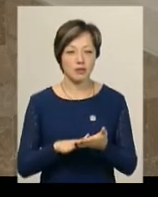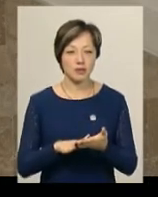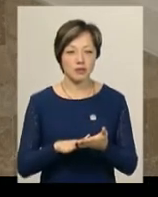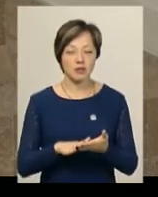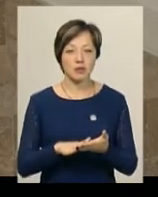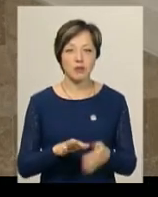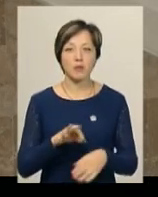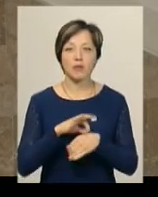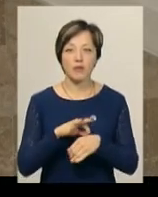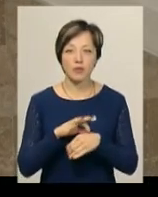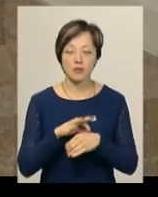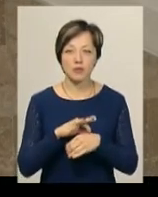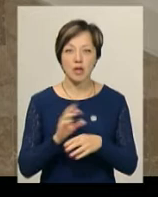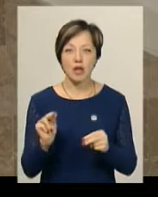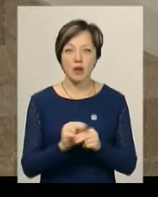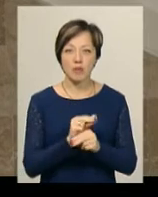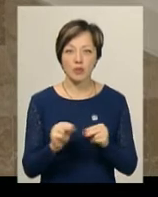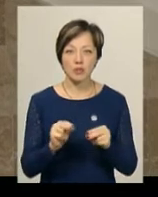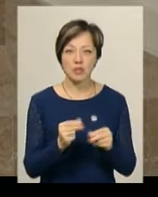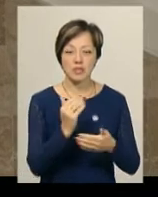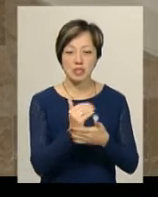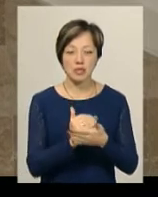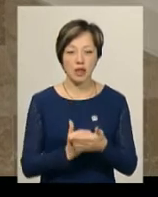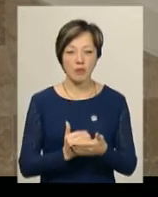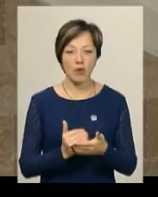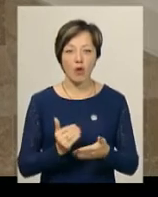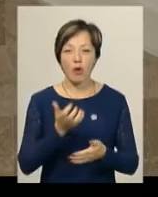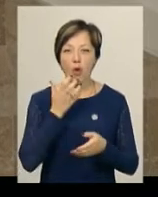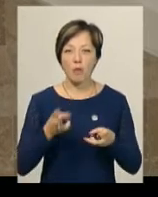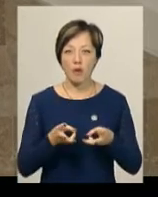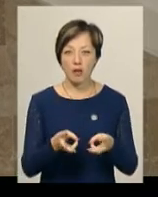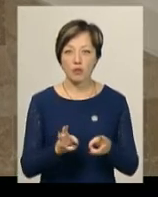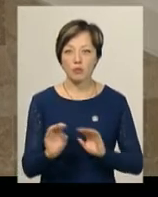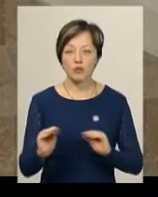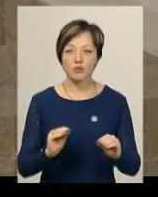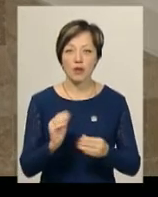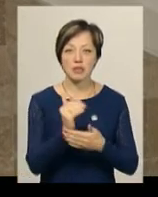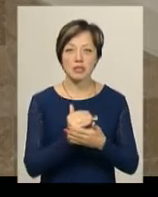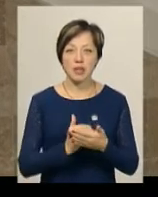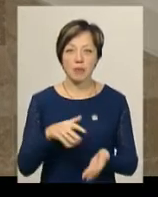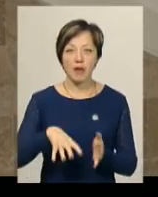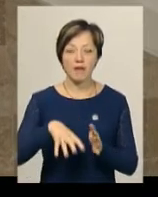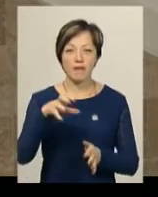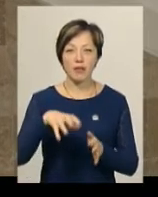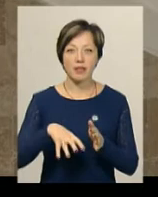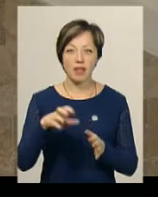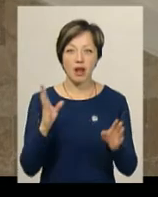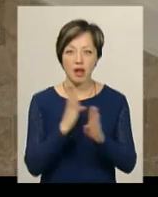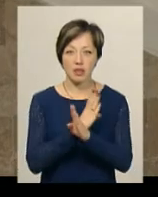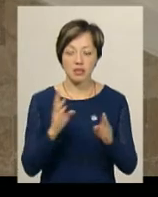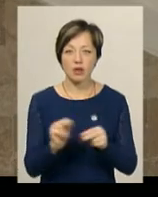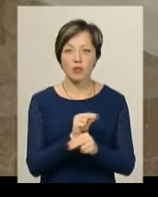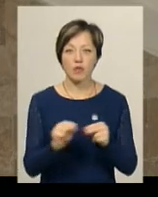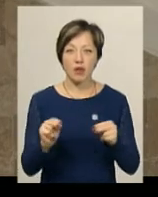Проводяться ремонт системи опалення, улаштування системи вентиляції, системи